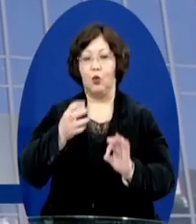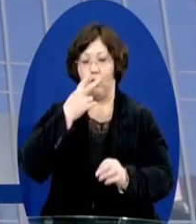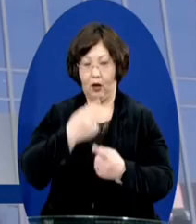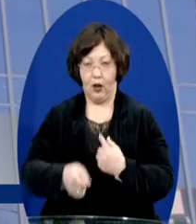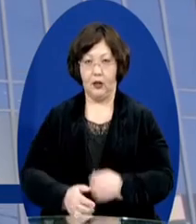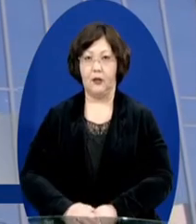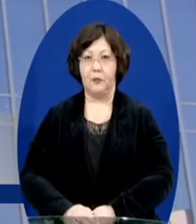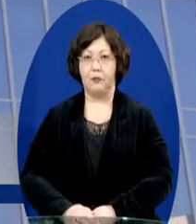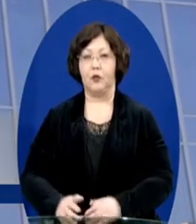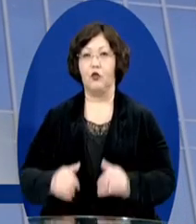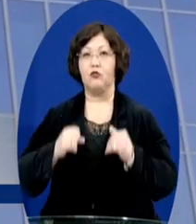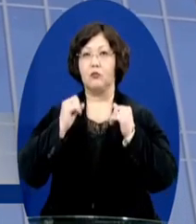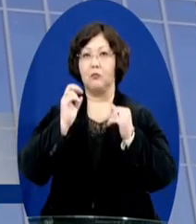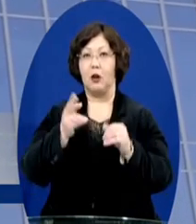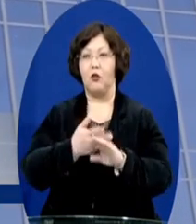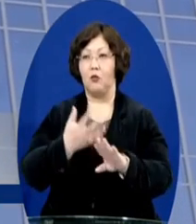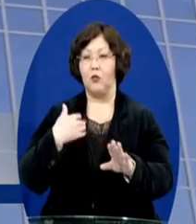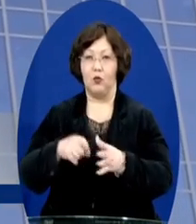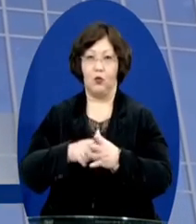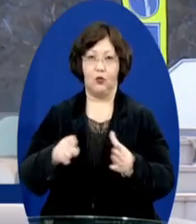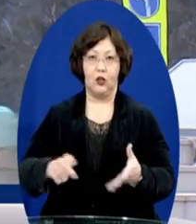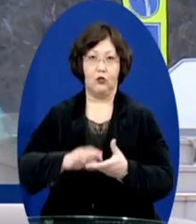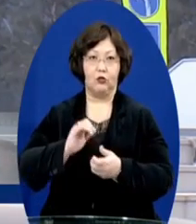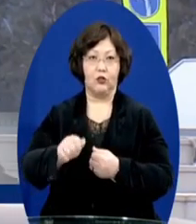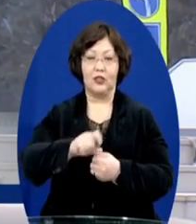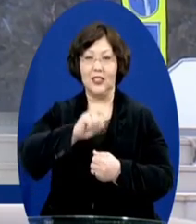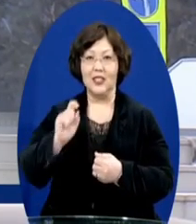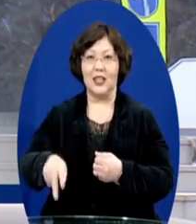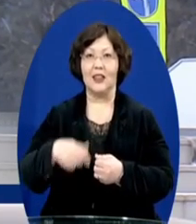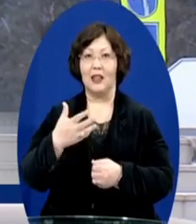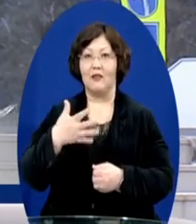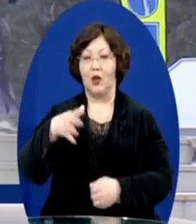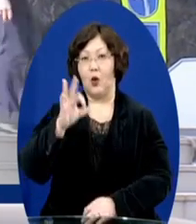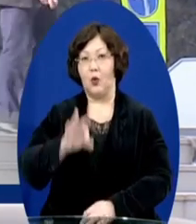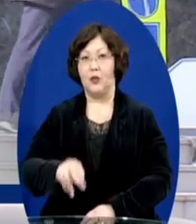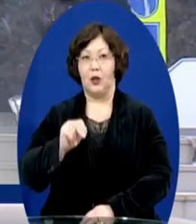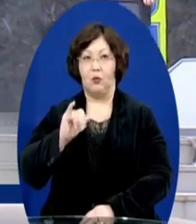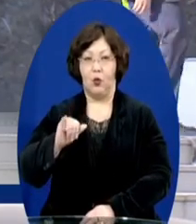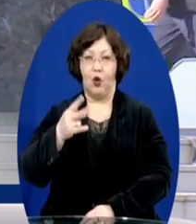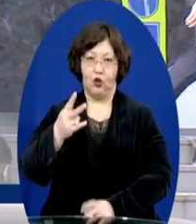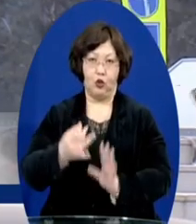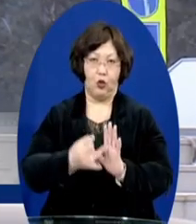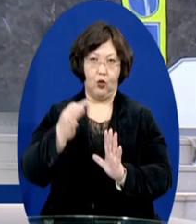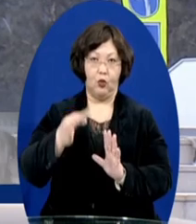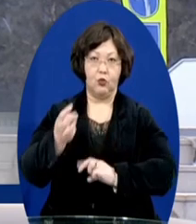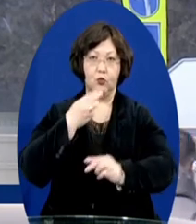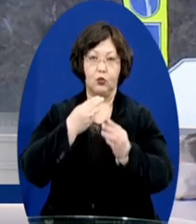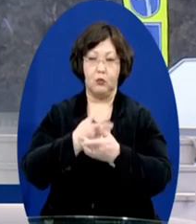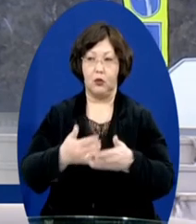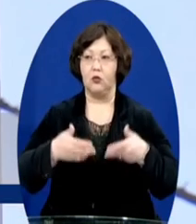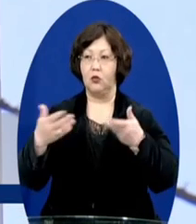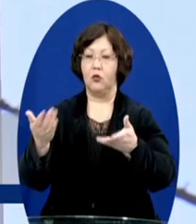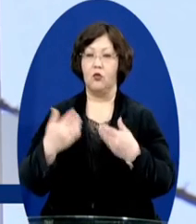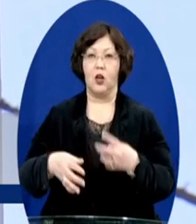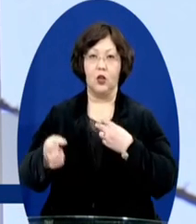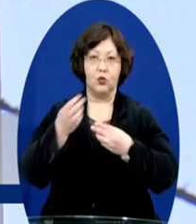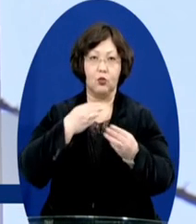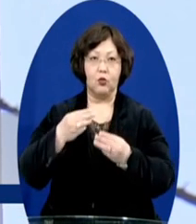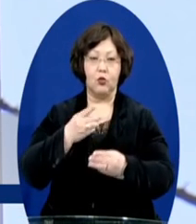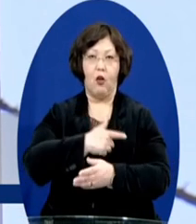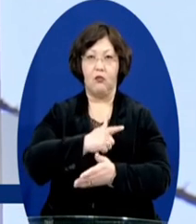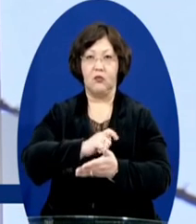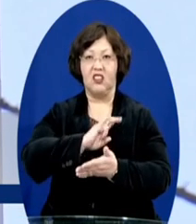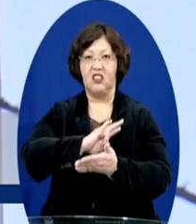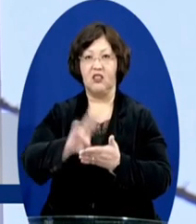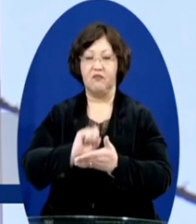хараг. Хөгжлийн банкнаас өнгөрсөн хугацаанд олгосон нийт зээлийн 55% чанаргүй болж 27% нь шүүхтэр өчсөн. Шүүхэд